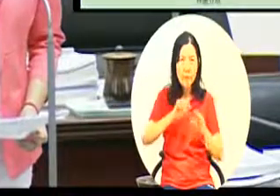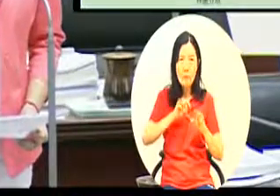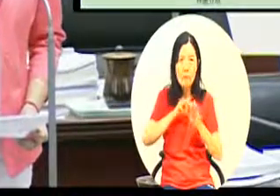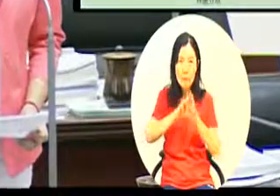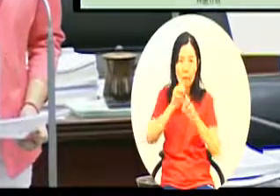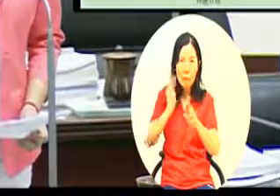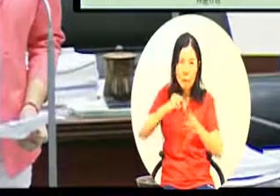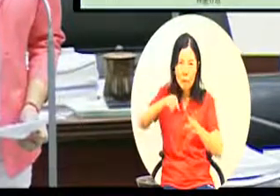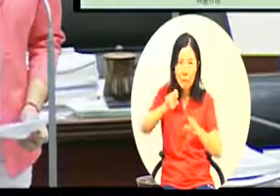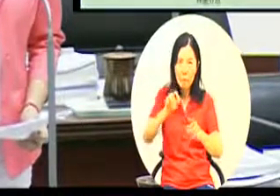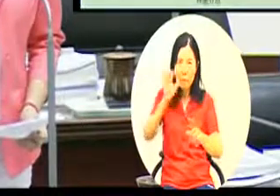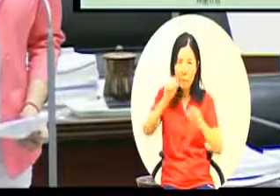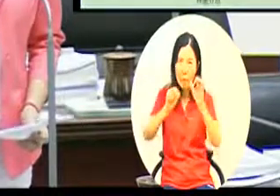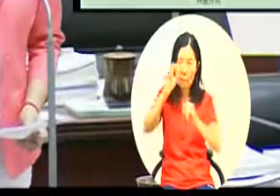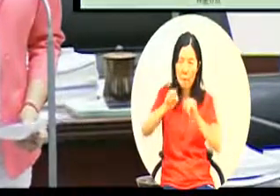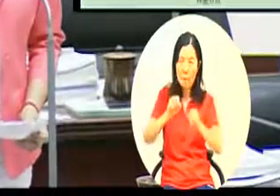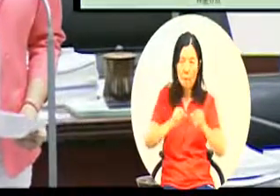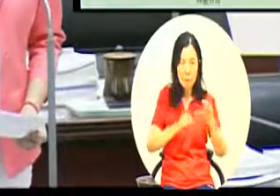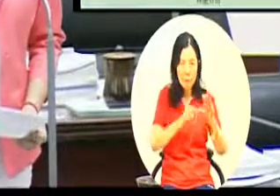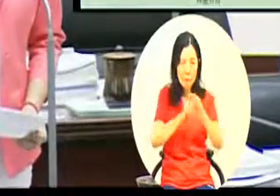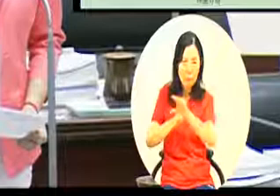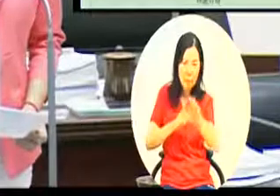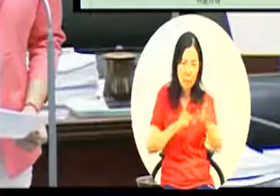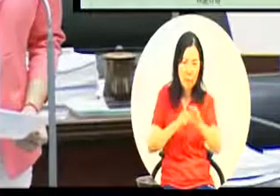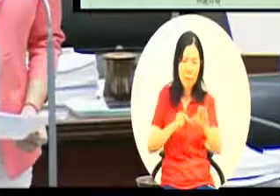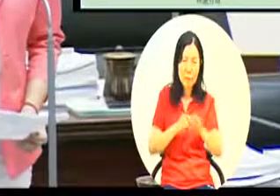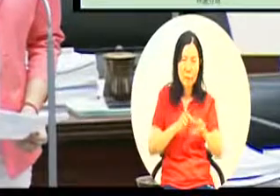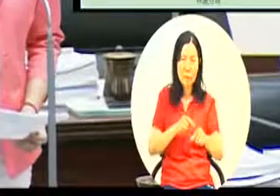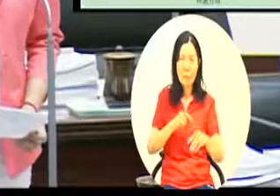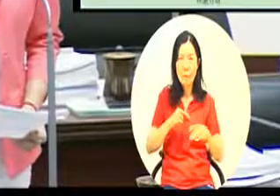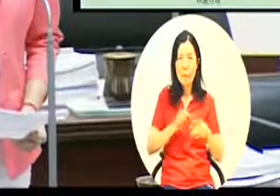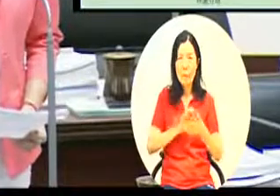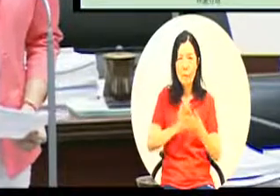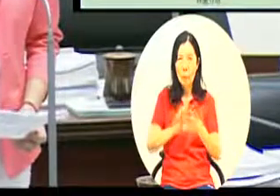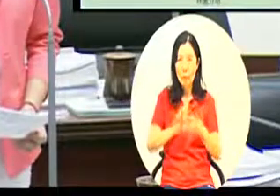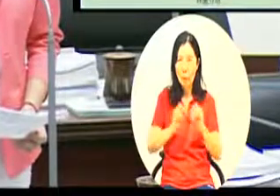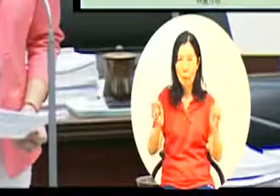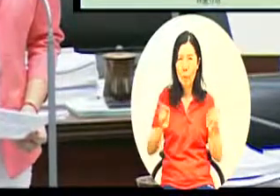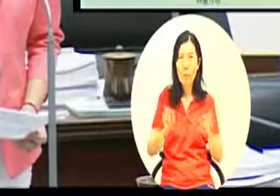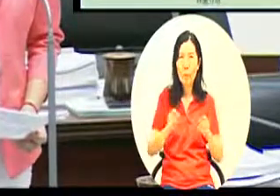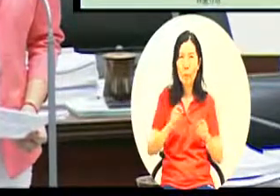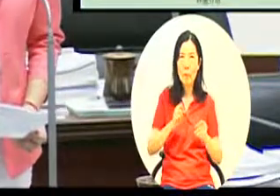车是很超的呢，所以我觉得